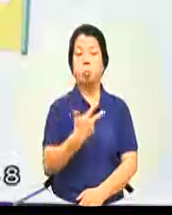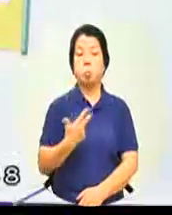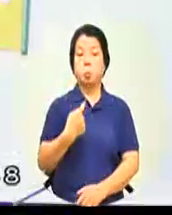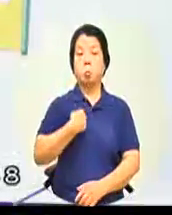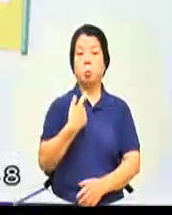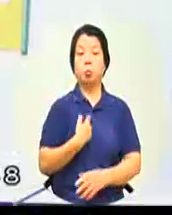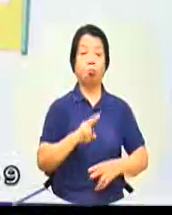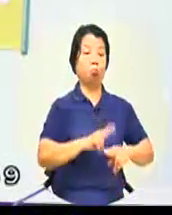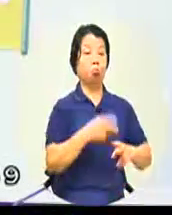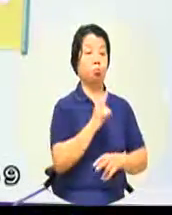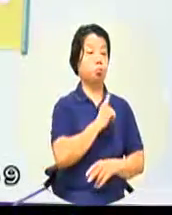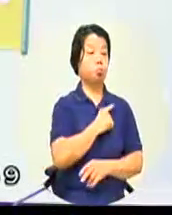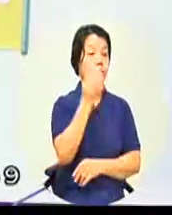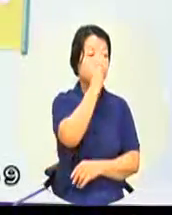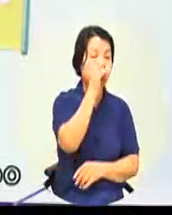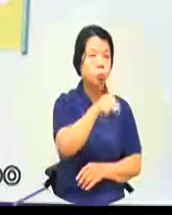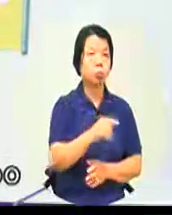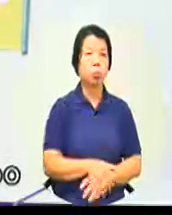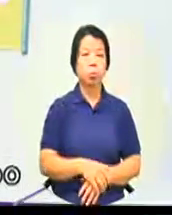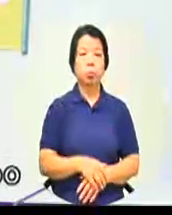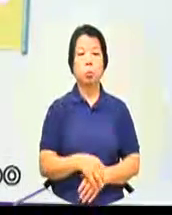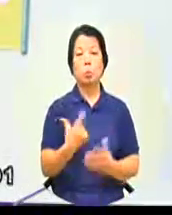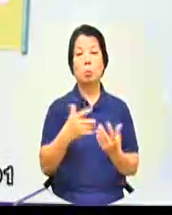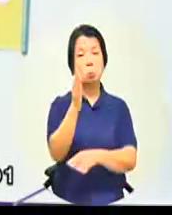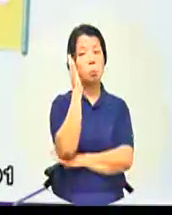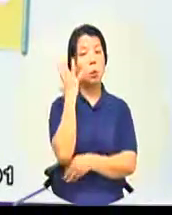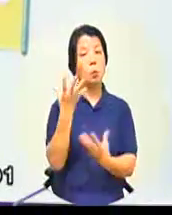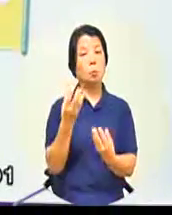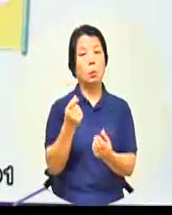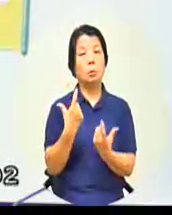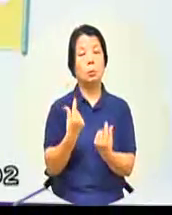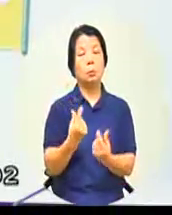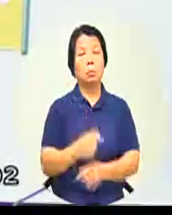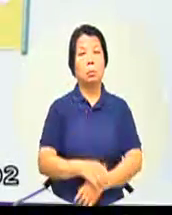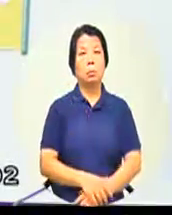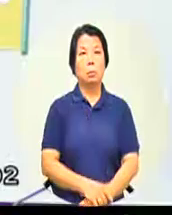啦，无政府啦。